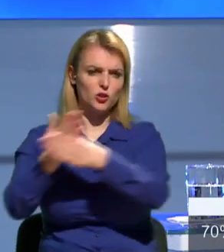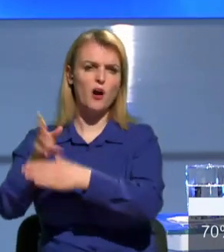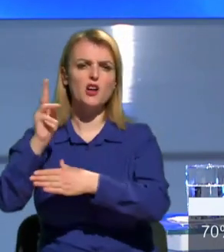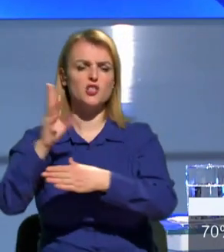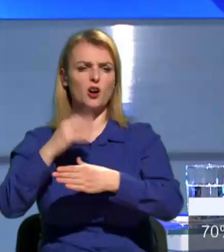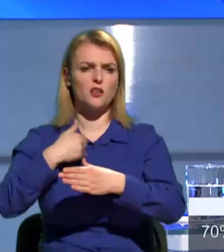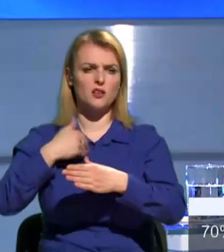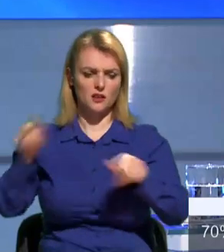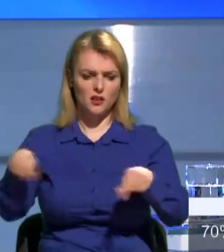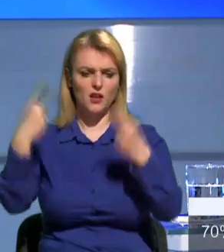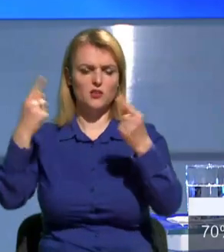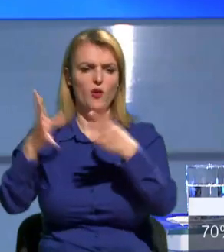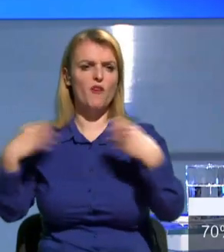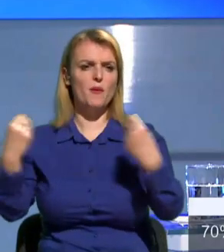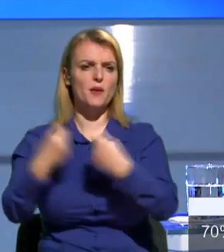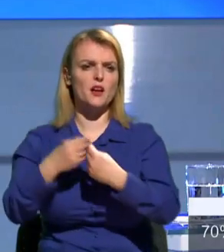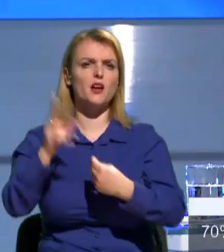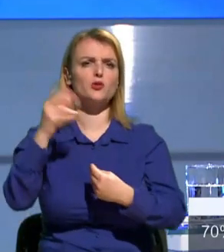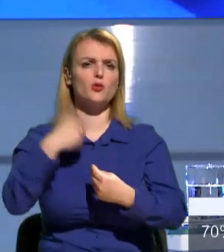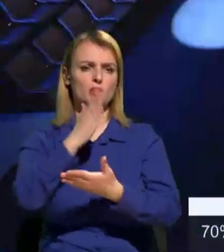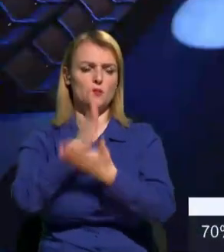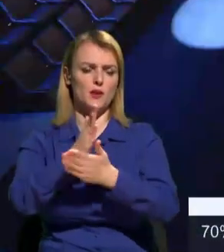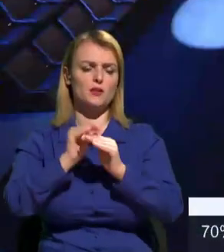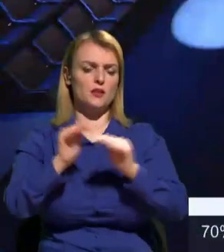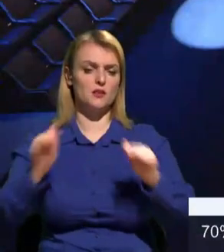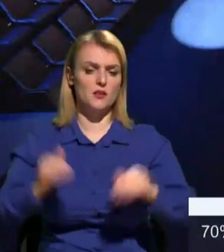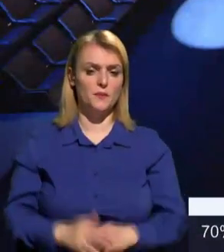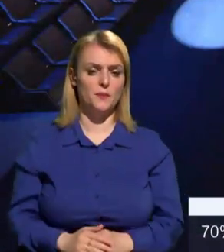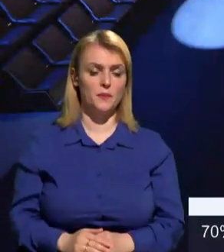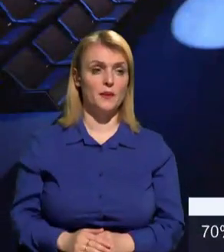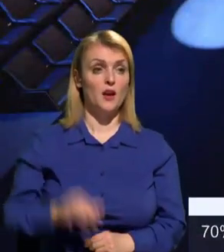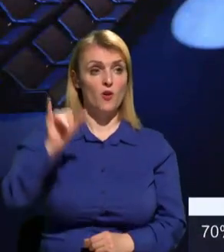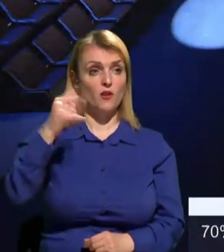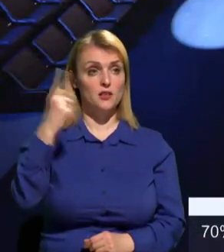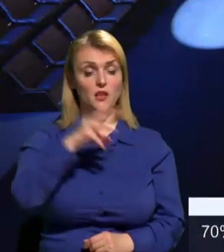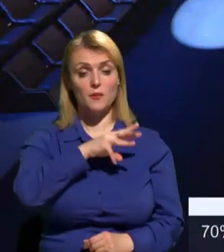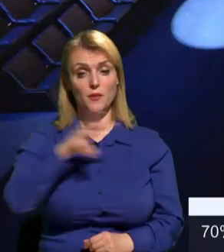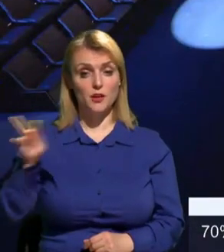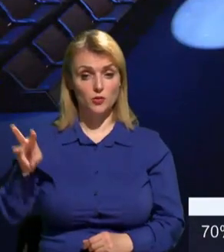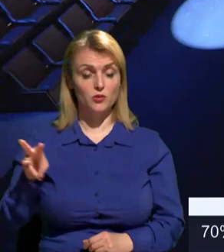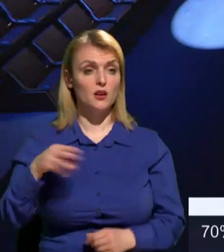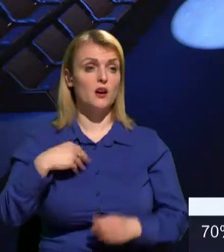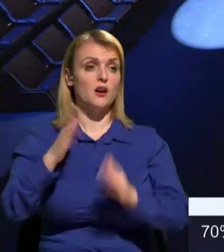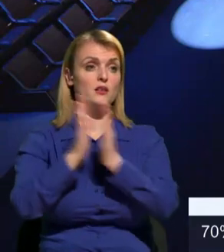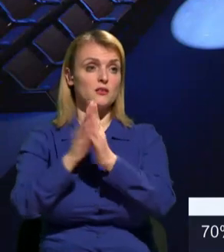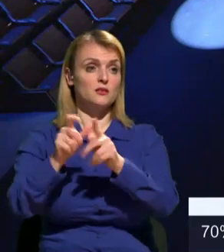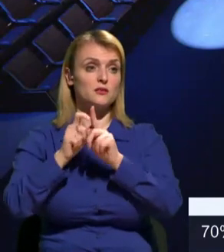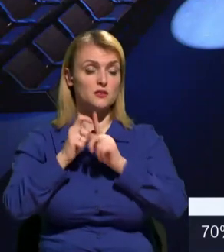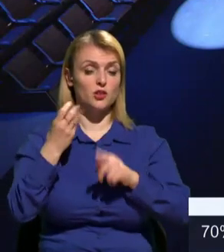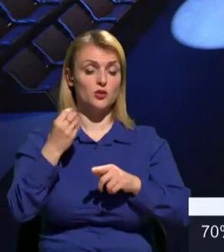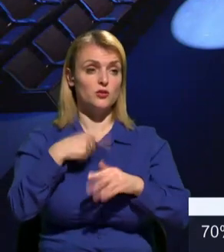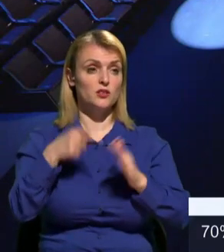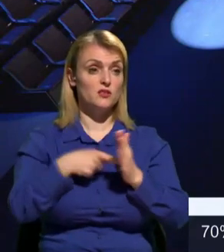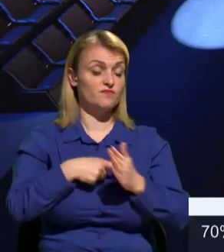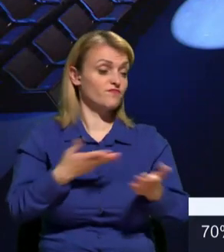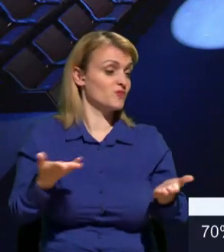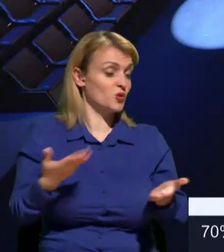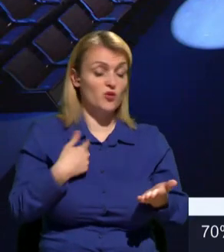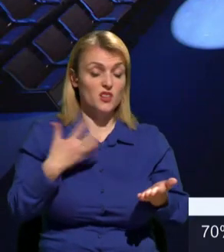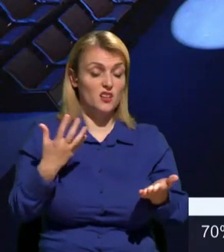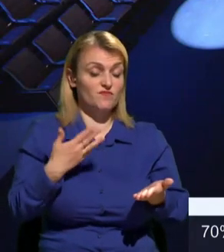și să aibă copii. Domnule Dodon, 1 minut și 15 secunde la dispoziție. Aș vrea tare mult să ne răspundeți încă la 2 întrebări. Mai am, dar nu reușim.